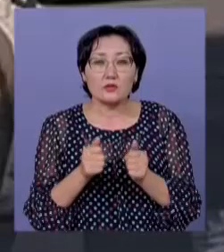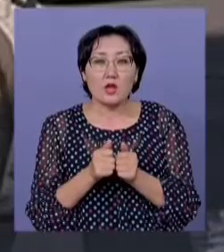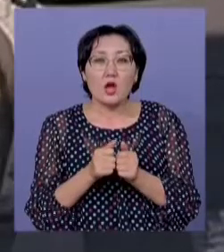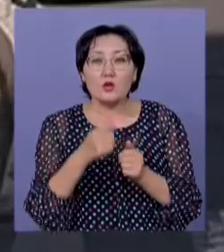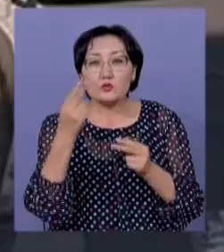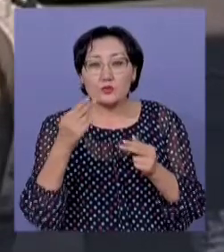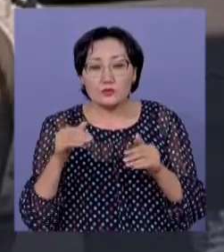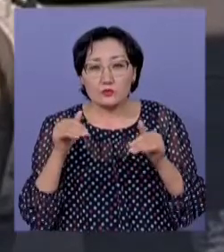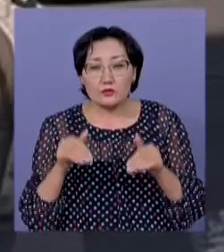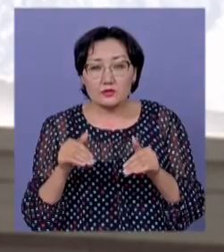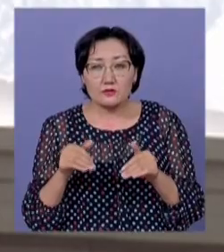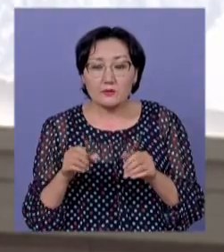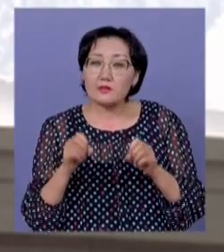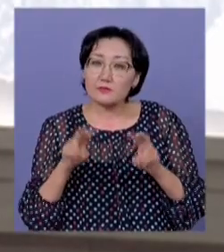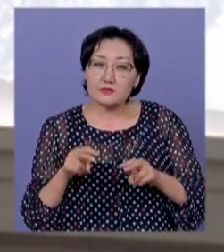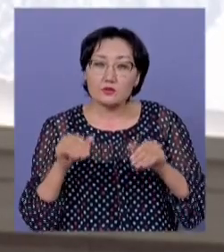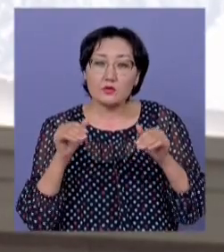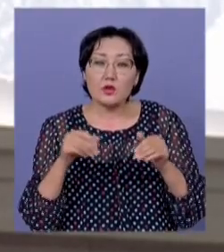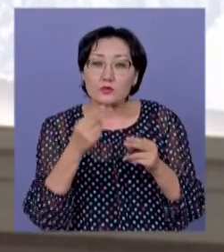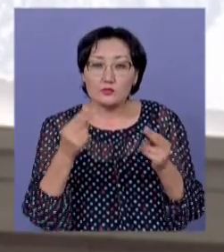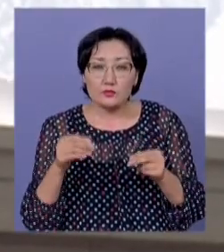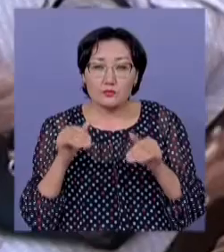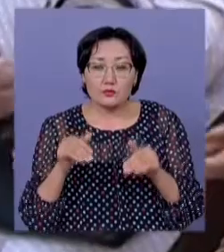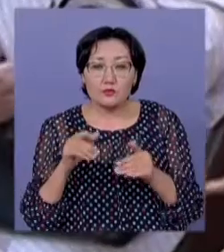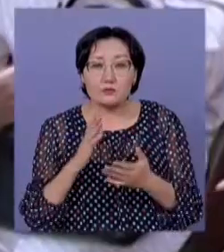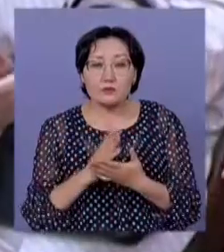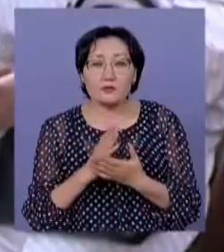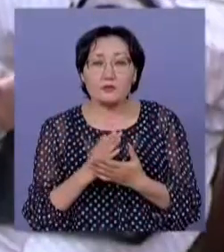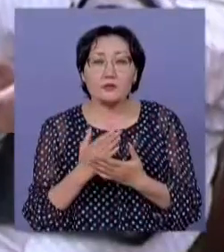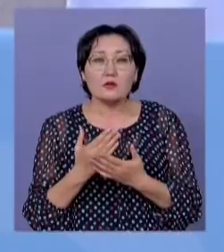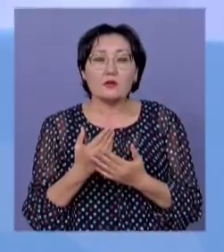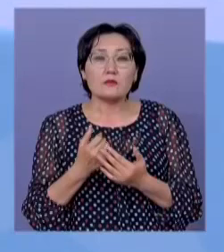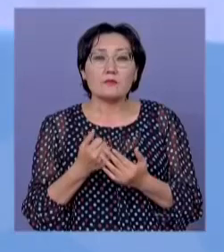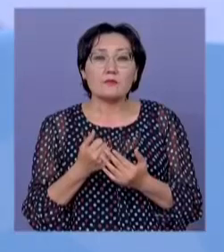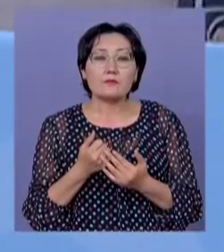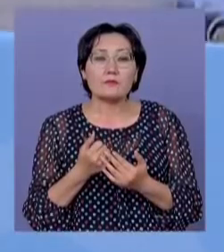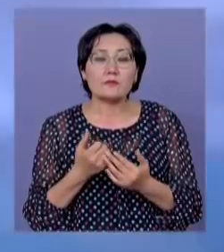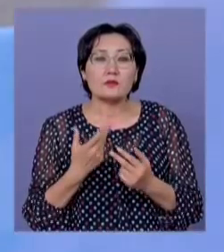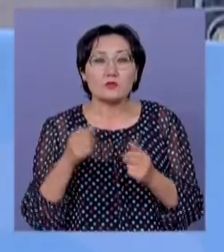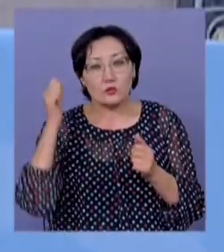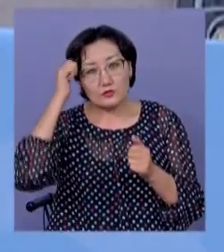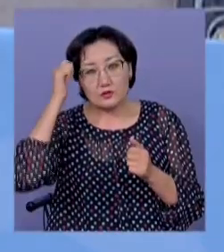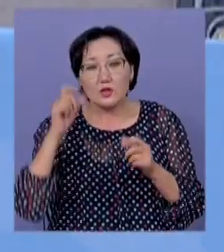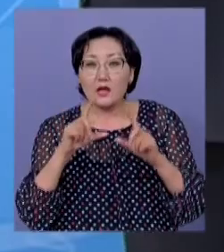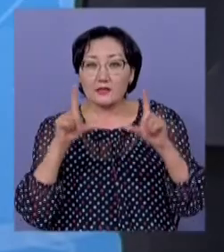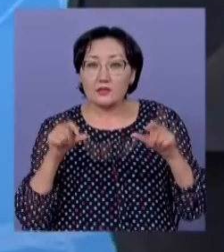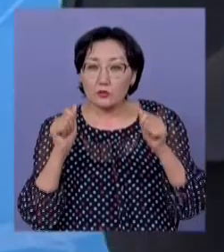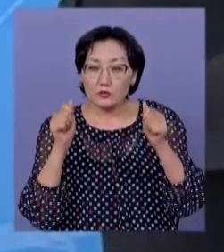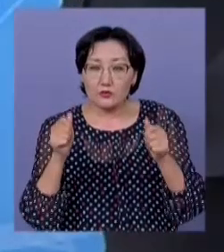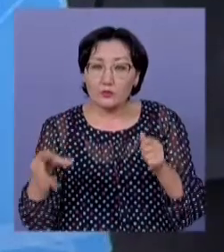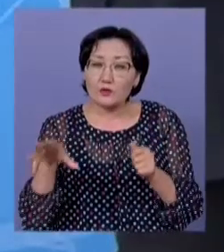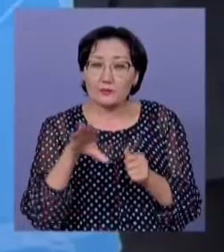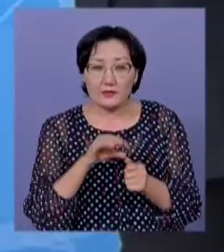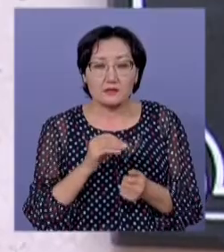бар, арнайы сурет училищесі бар, демалыс үйі бар. Ол кісінің өзі тұрған үйге ескерткіш тақта орнатылды. Бұның бәрі